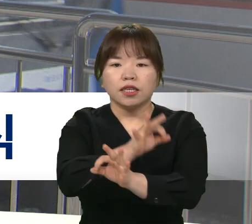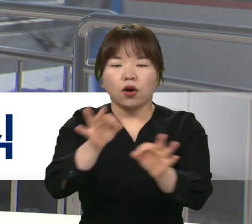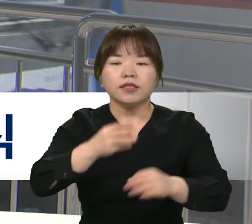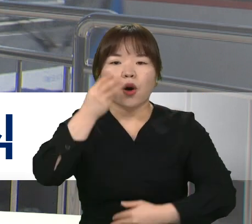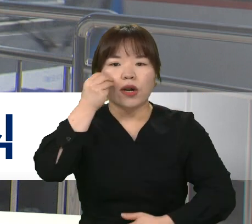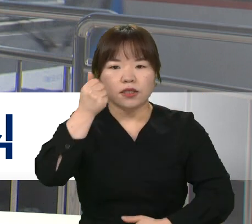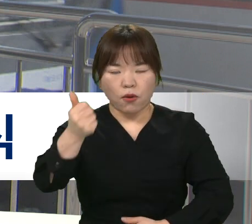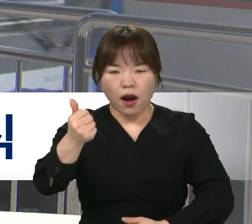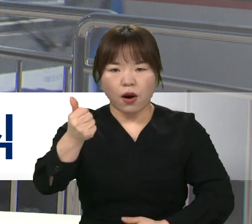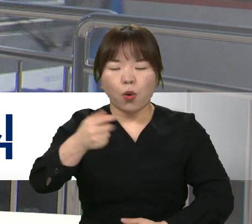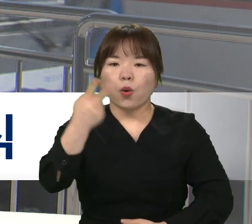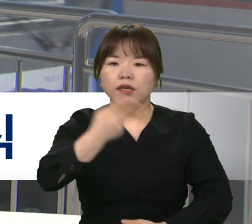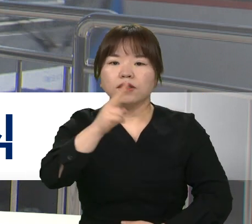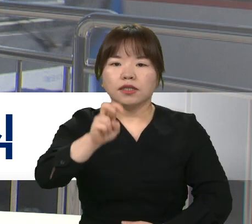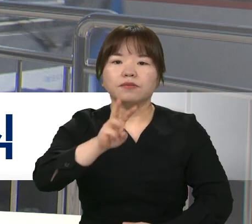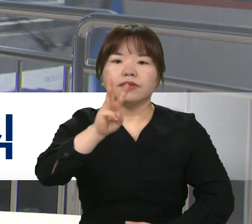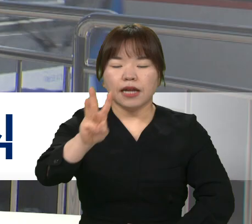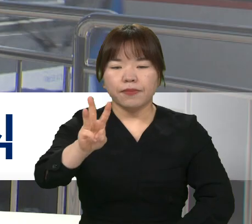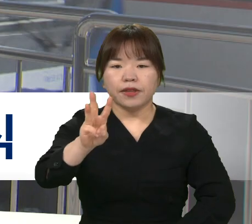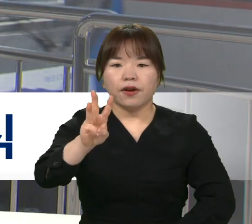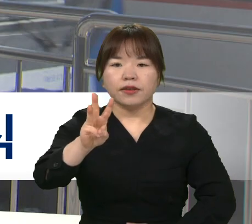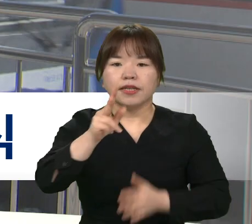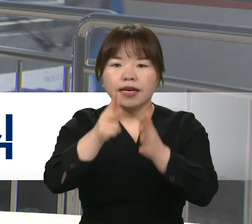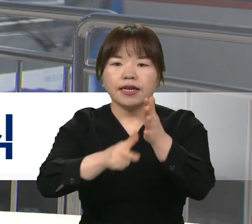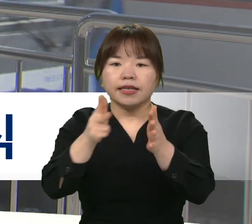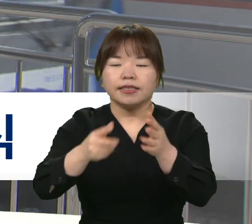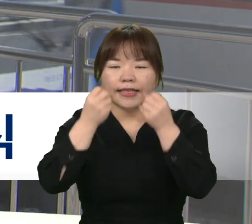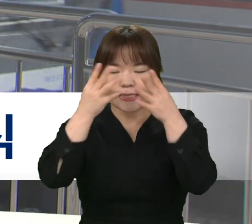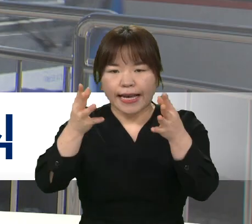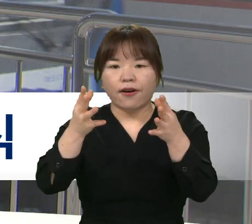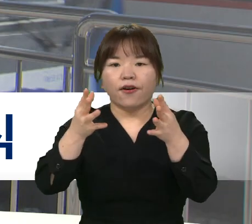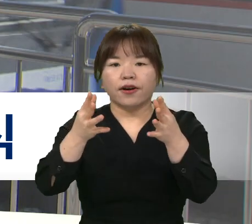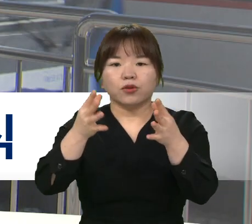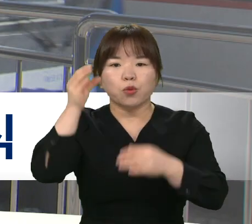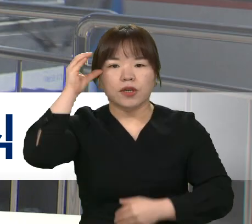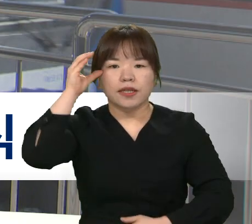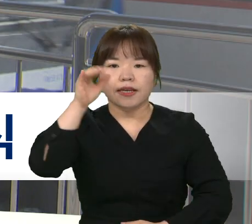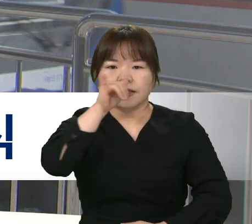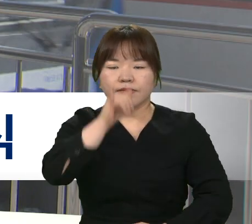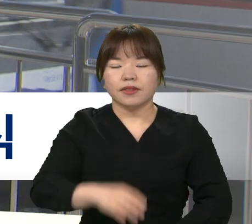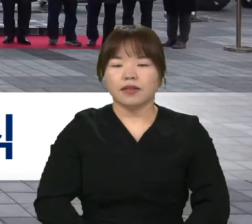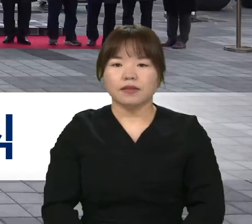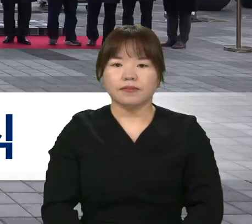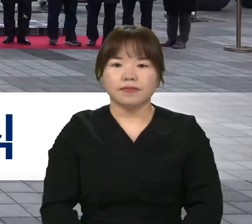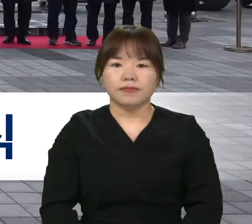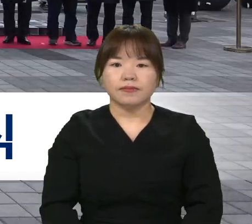도모하고 2023년 동해중부선 완공에 대한 기대감도 드러냈습니다